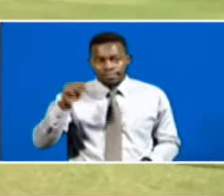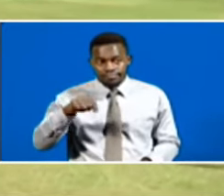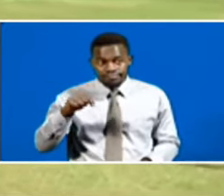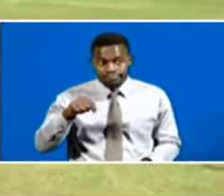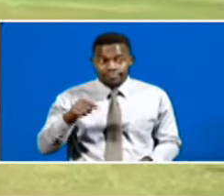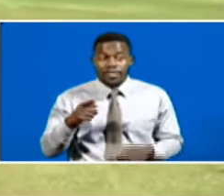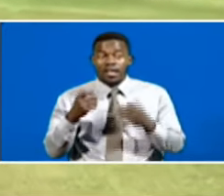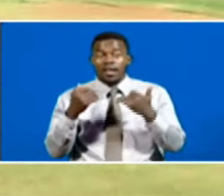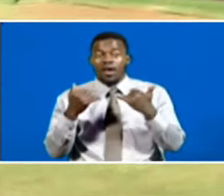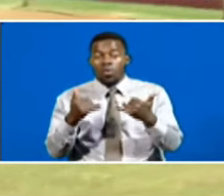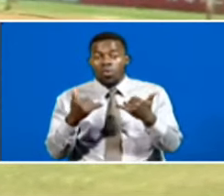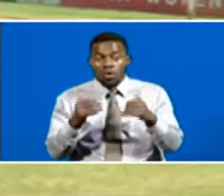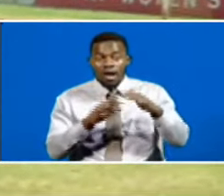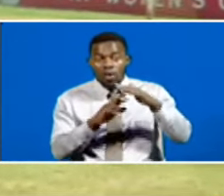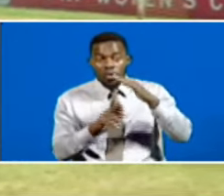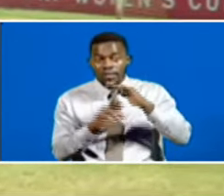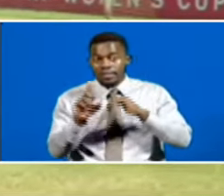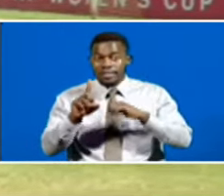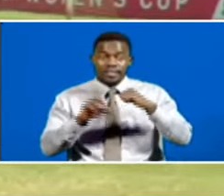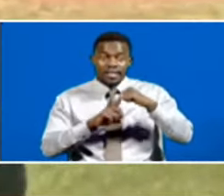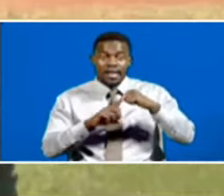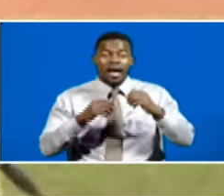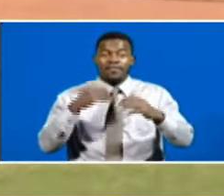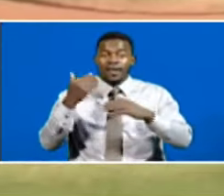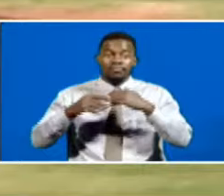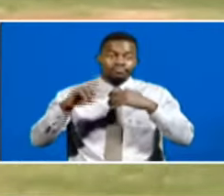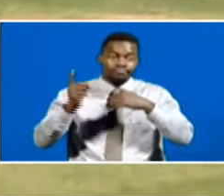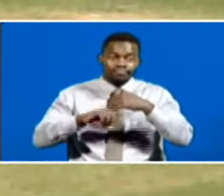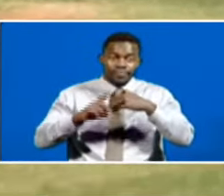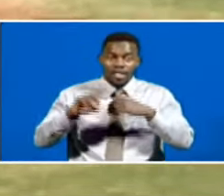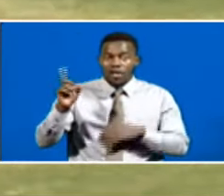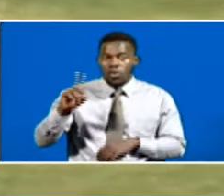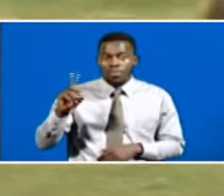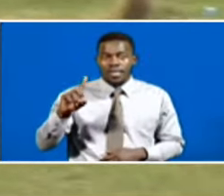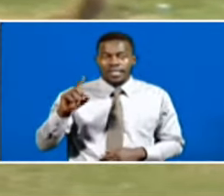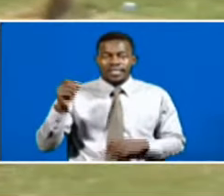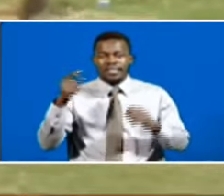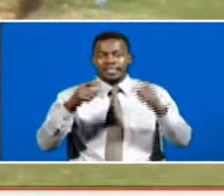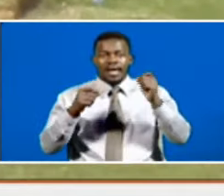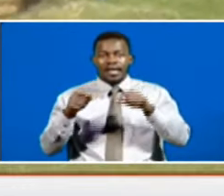through to the round of 16 after beating Nairobi Starlets 3-0.